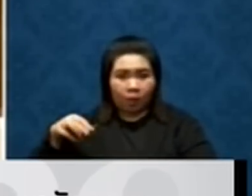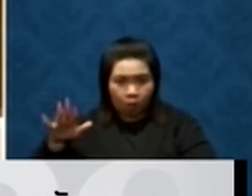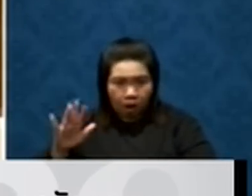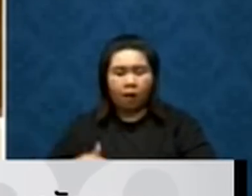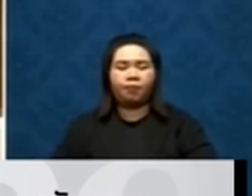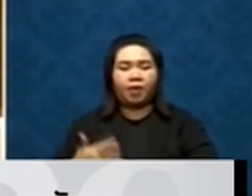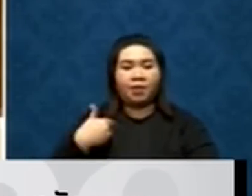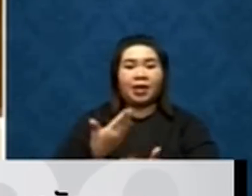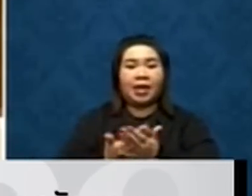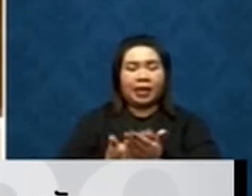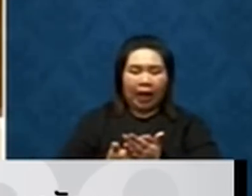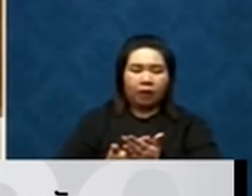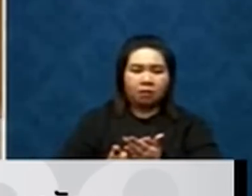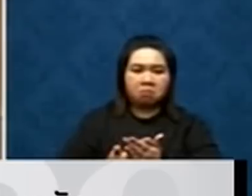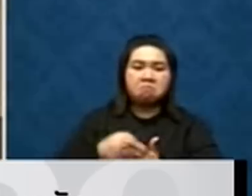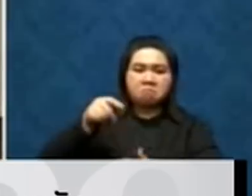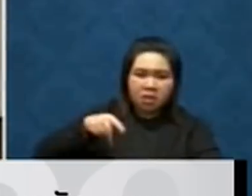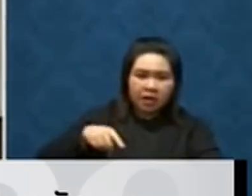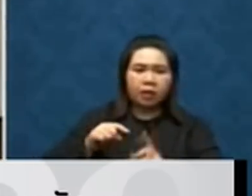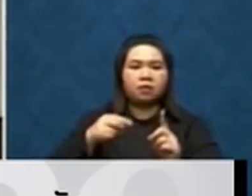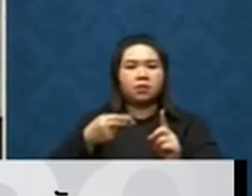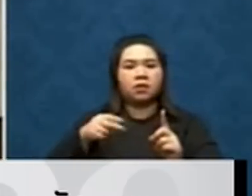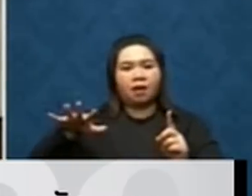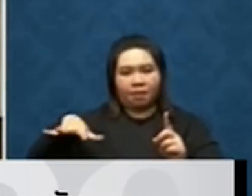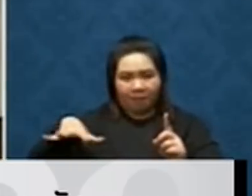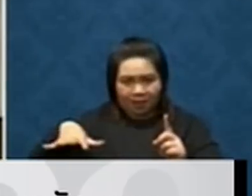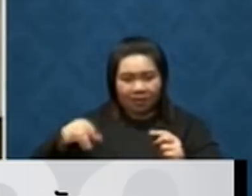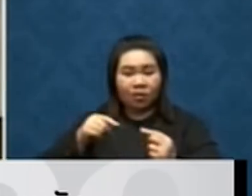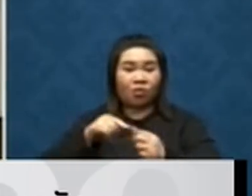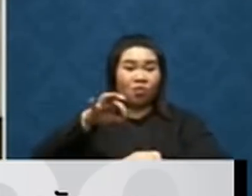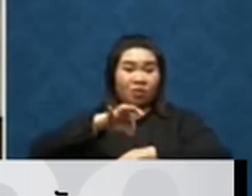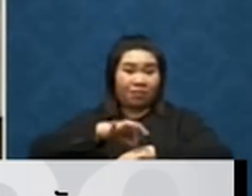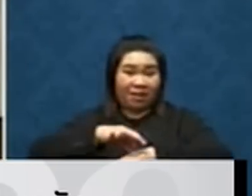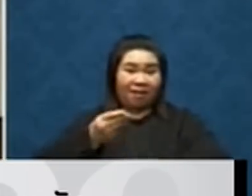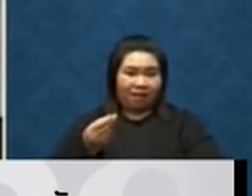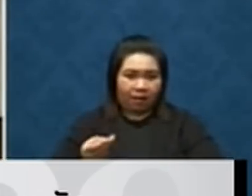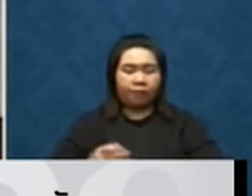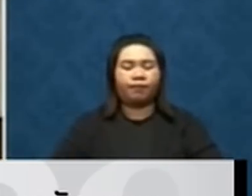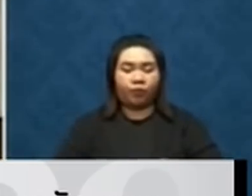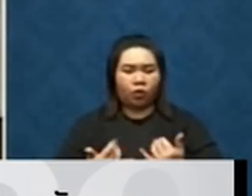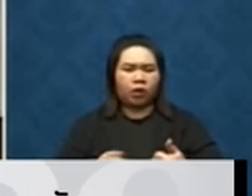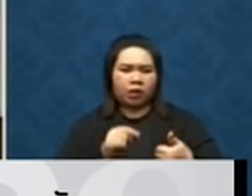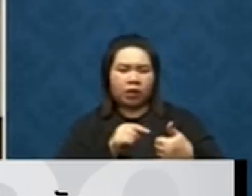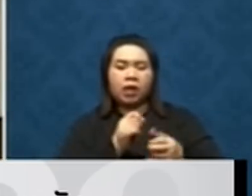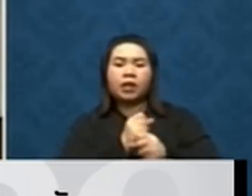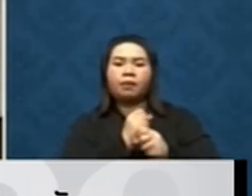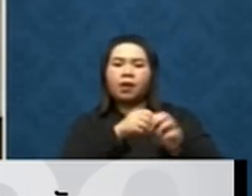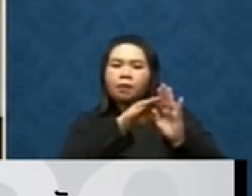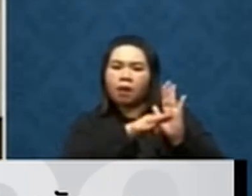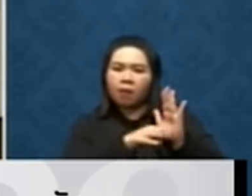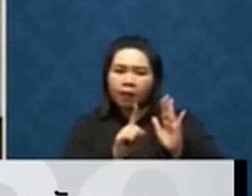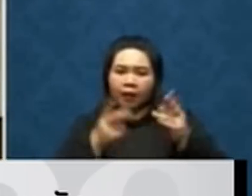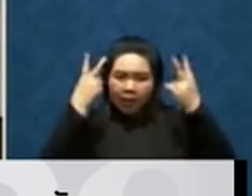มีกล้ามที่เอาไว้ไปเบ่งกับข้าราชการ ใช่แล้วไม่ระเบิดมัน มีหน้าที่คุมกรมประชาสัมพันธ ์ใช่นะ